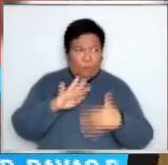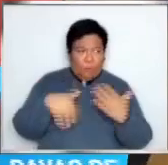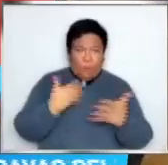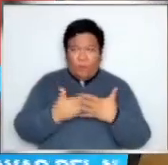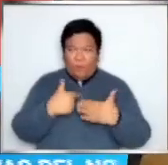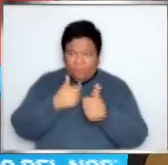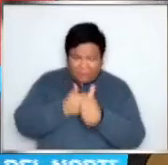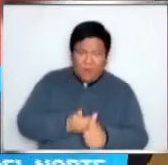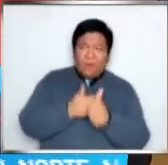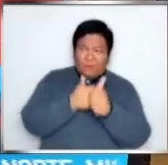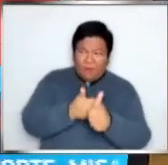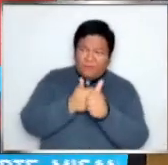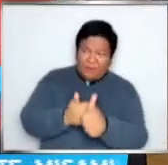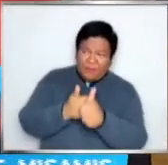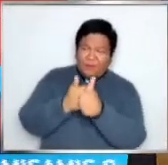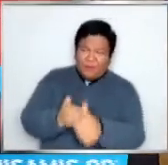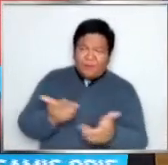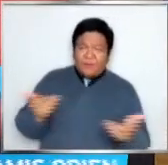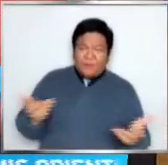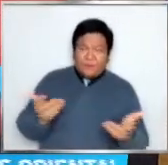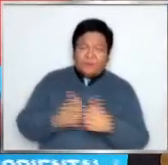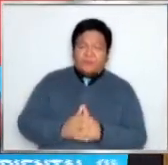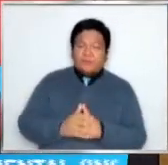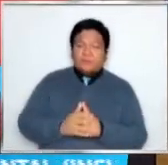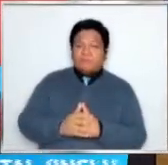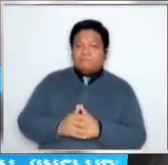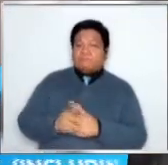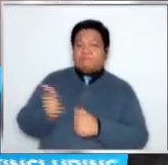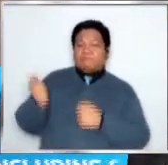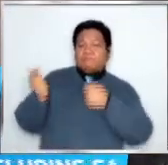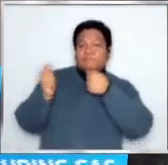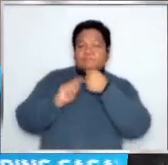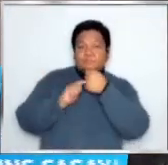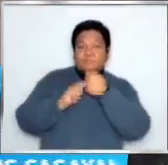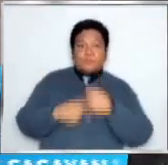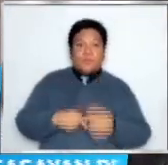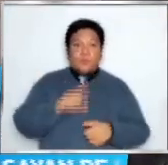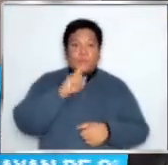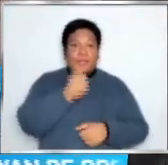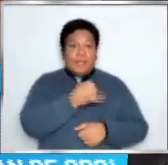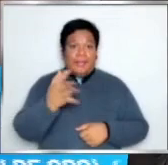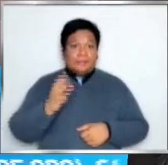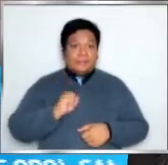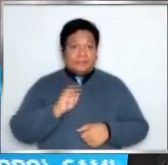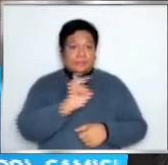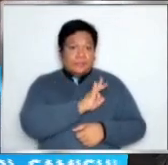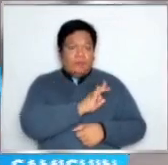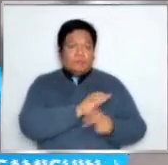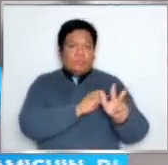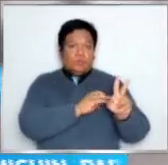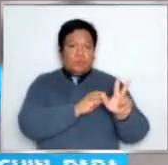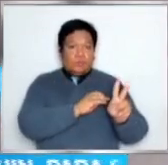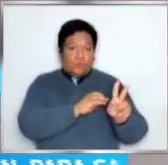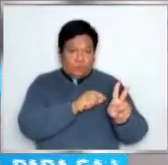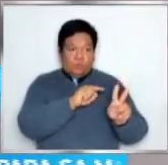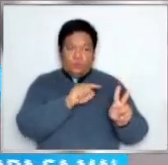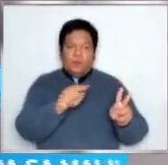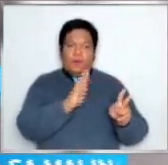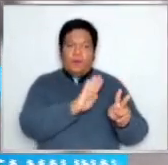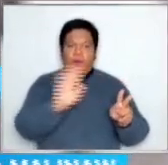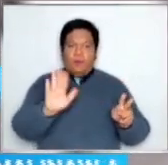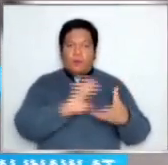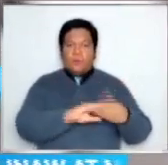namin. 32 staff sa restaurant ni Inchang. Lahat may kanya-kanyang kwento ng hirap